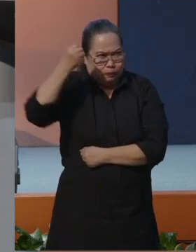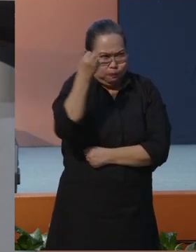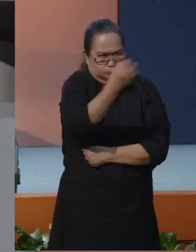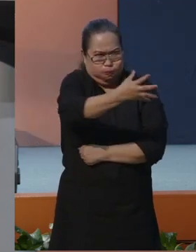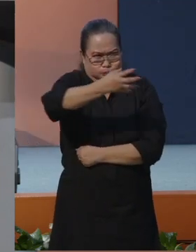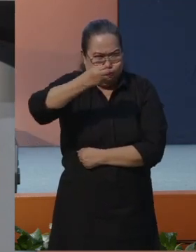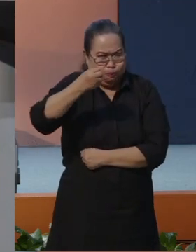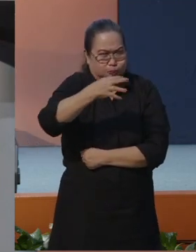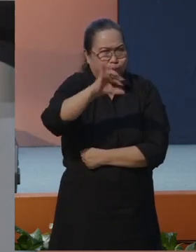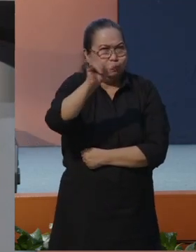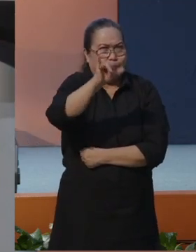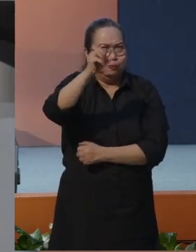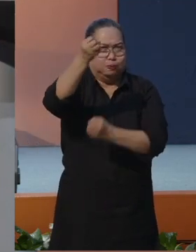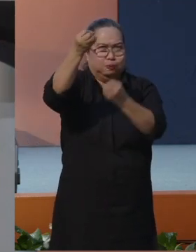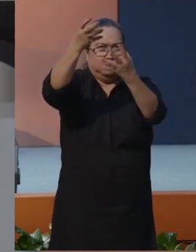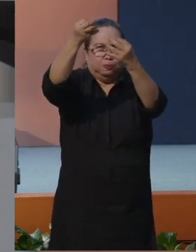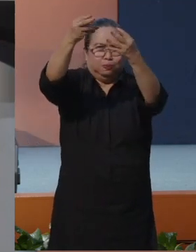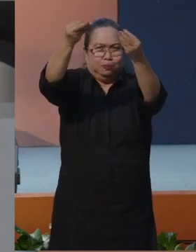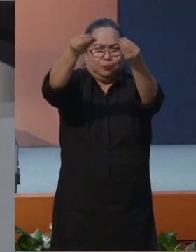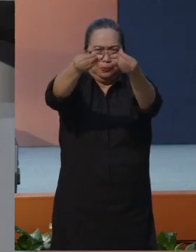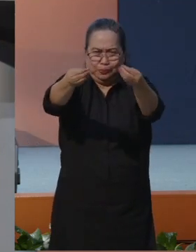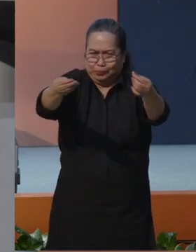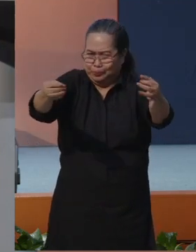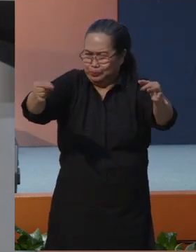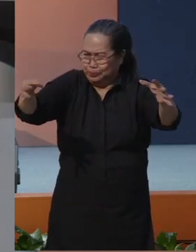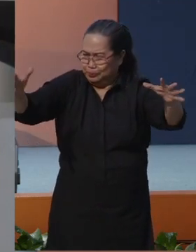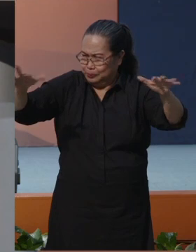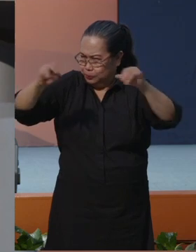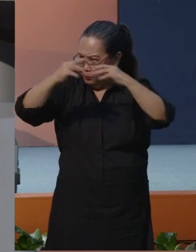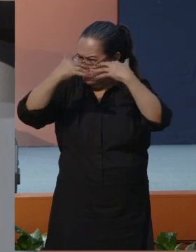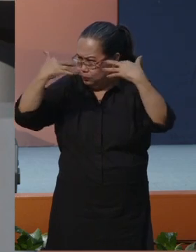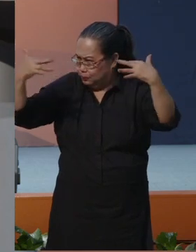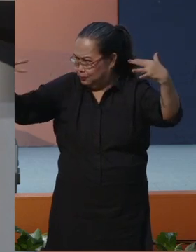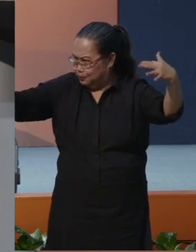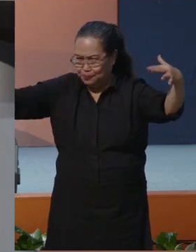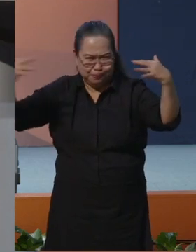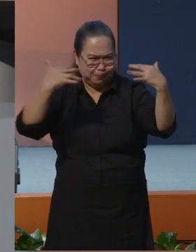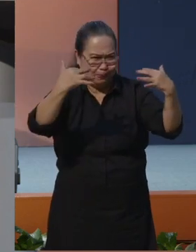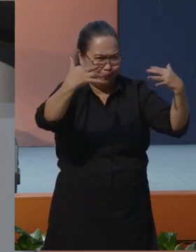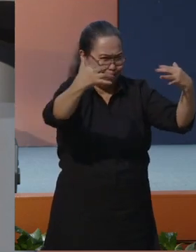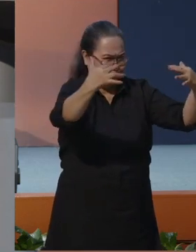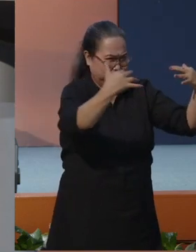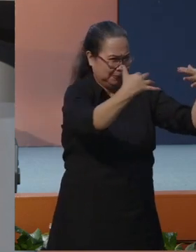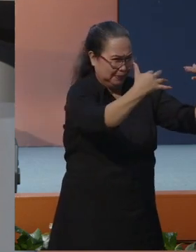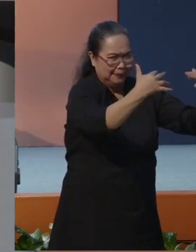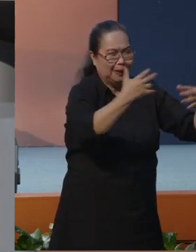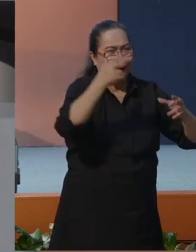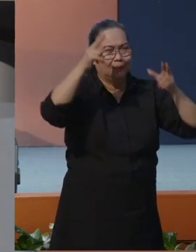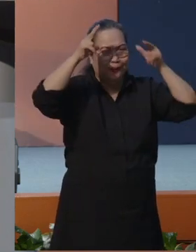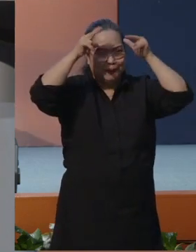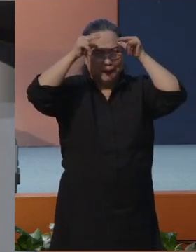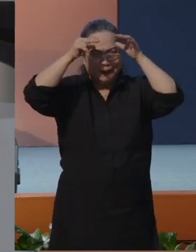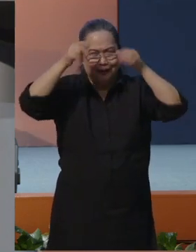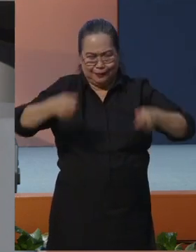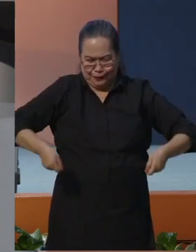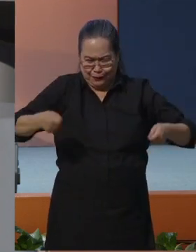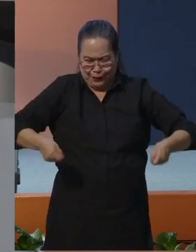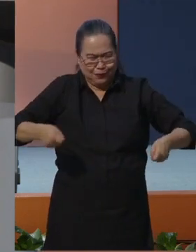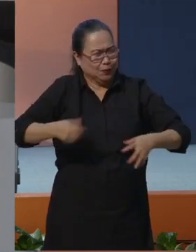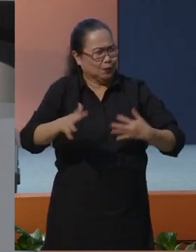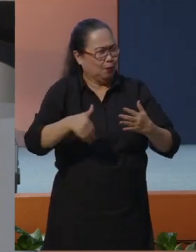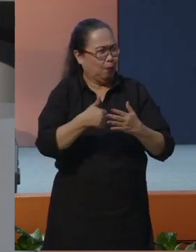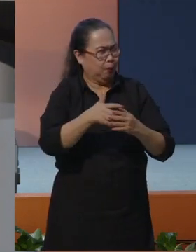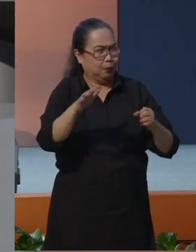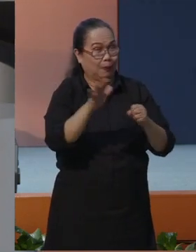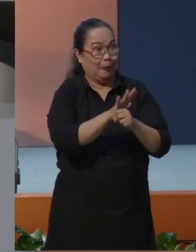like the sand that is on the seashore. Wow! Ang dami! With very many horses and chariots. Sabi sa komentaryo